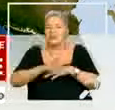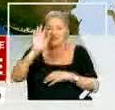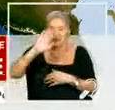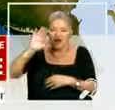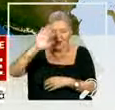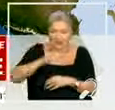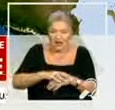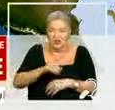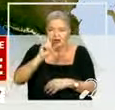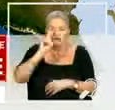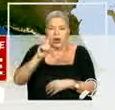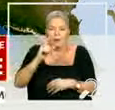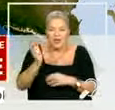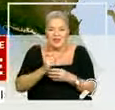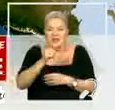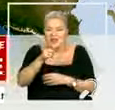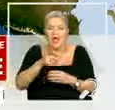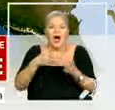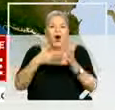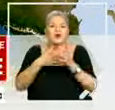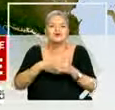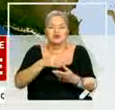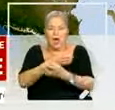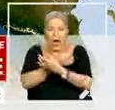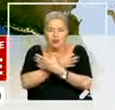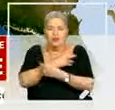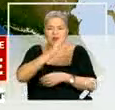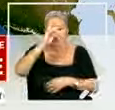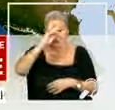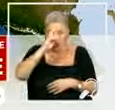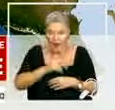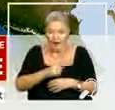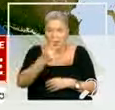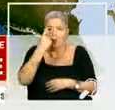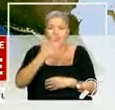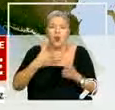străinătate. 7 dintre ei au ajuns la clinici din Austria și Germania, iar unul în Norvegia.